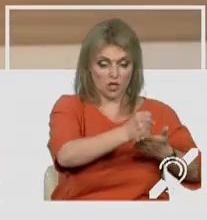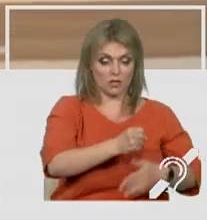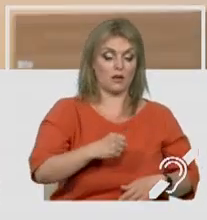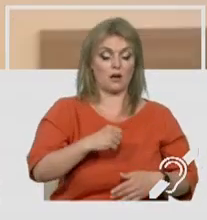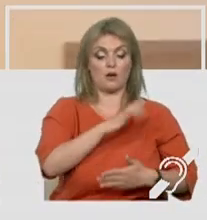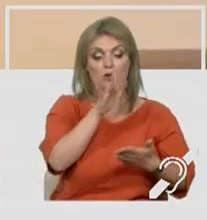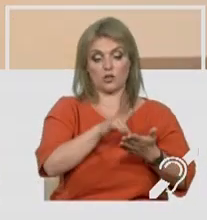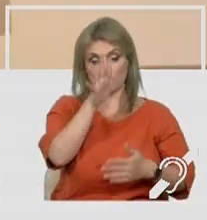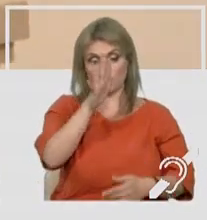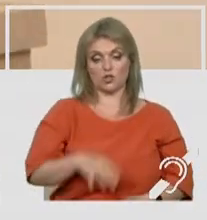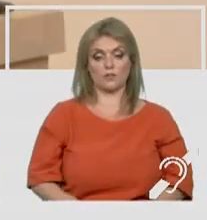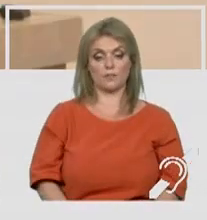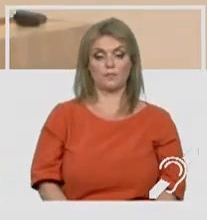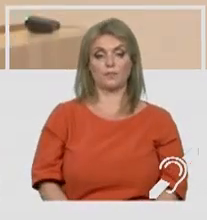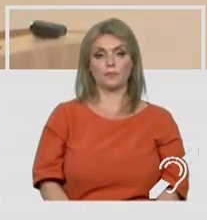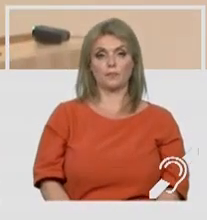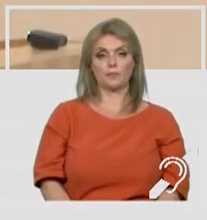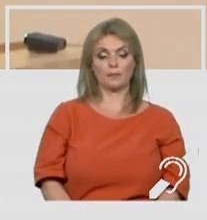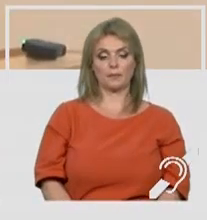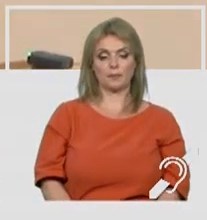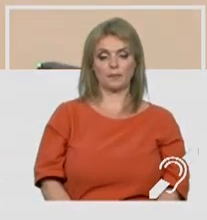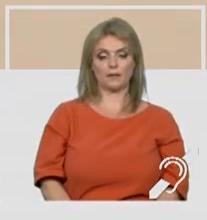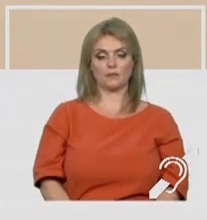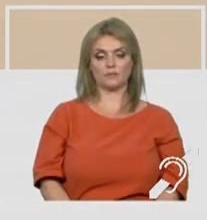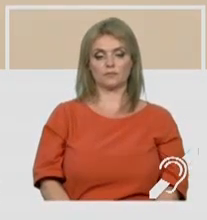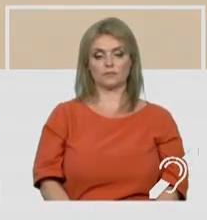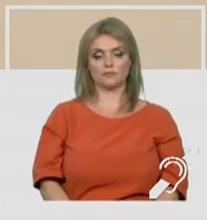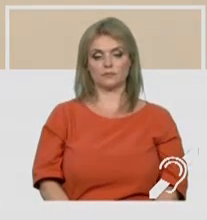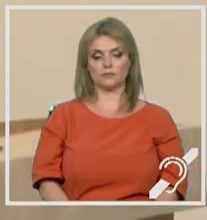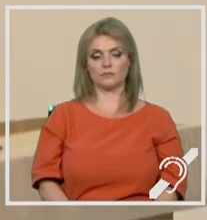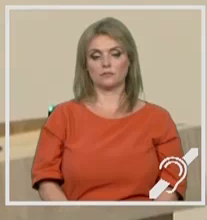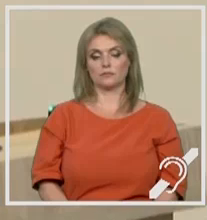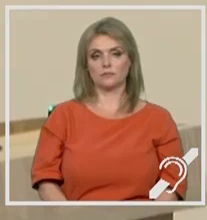Moldova că nu exclude comasarea celor două proiecte. Imediat, tuturor,